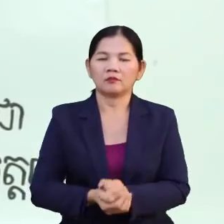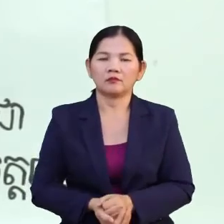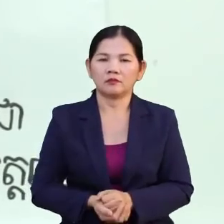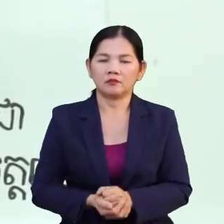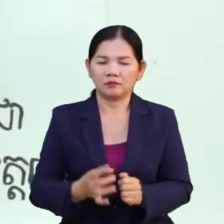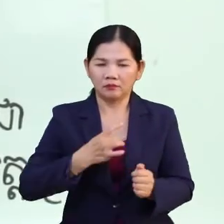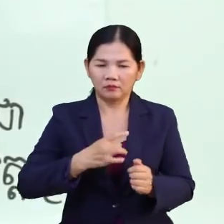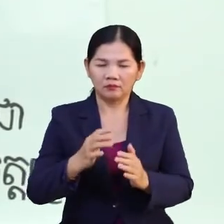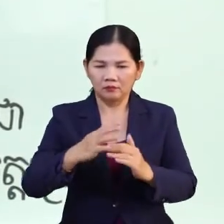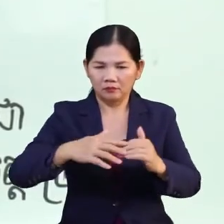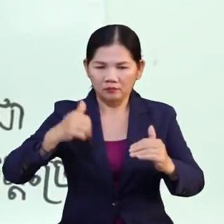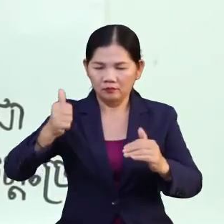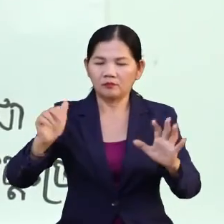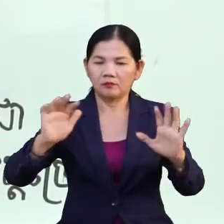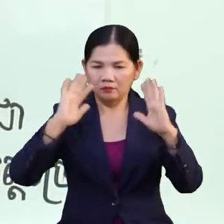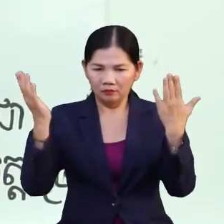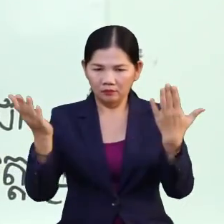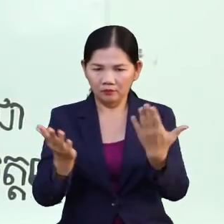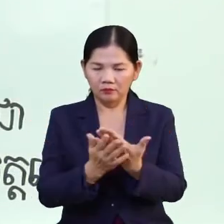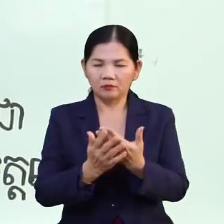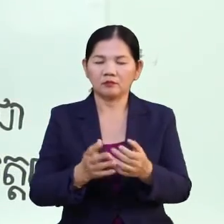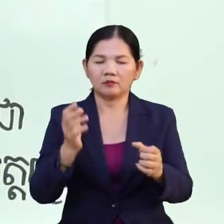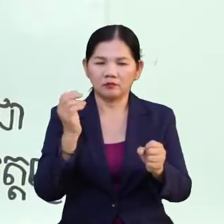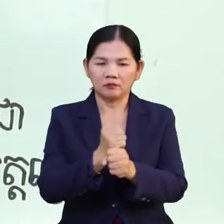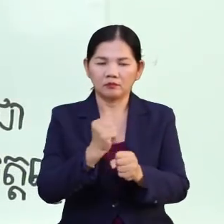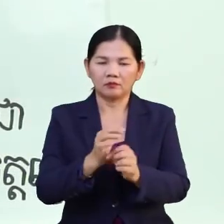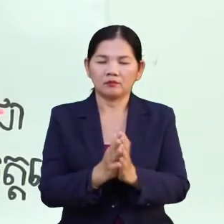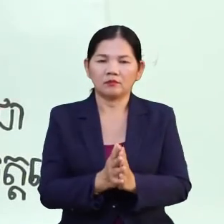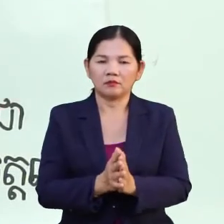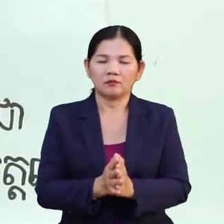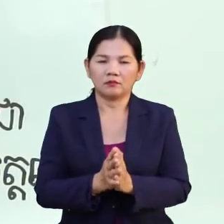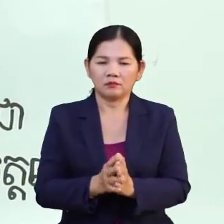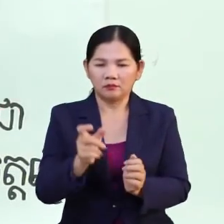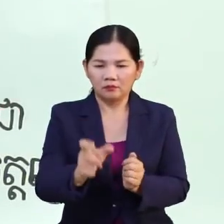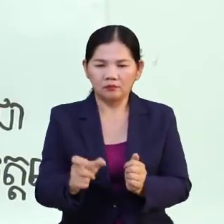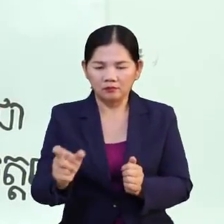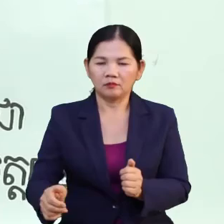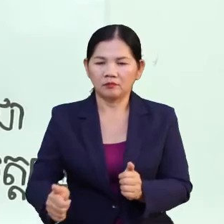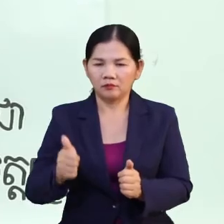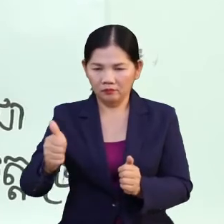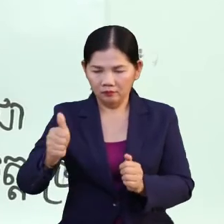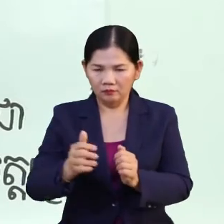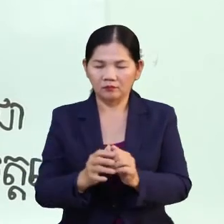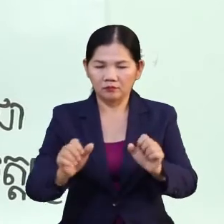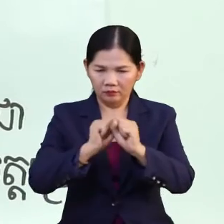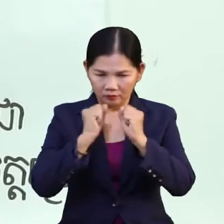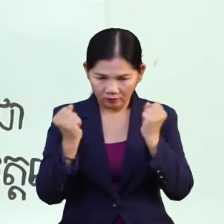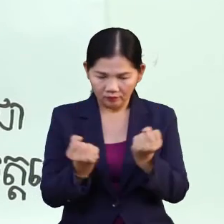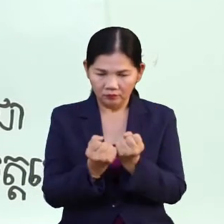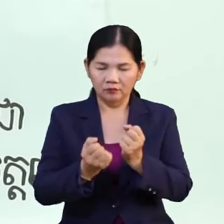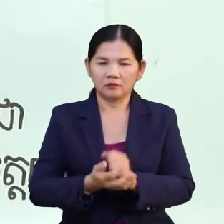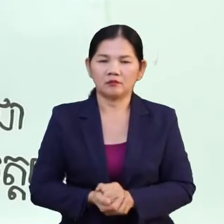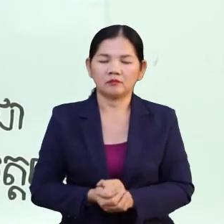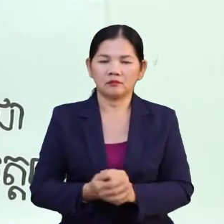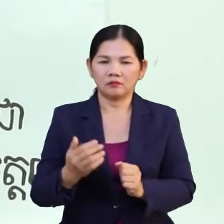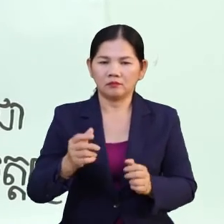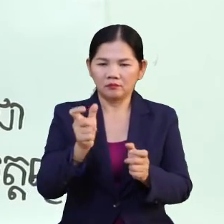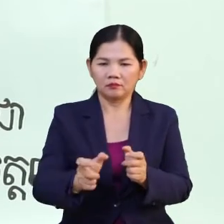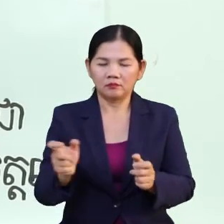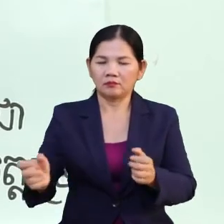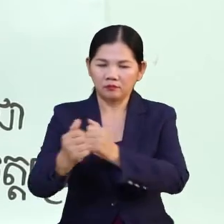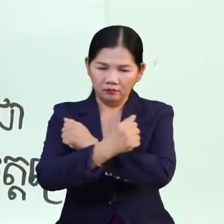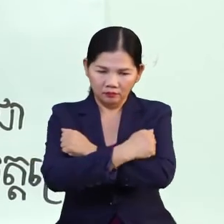ព្រោះគំរូទាំងអស់នេះធ្វើឲ្យយើងក្លាយជាមនុស្សល្អក្នុងសង្គមមានអ្នកស្រ